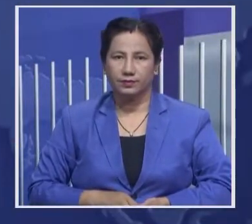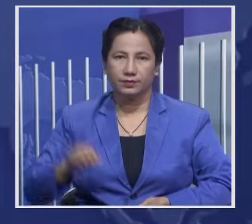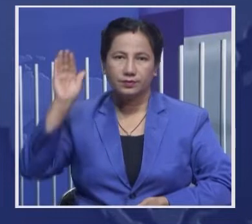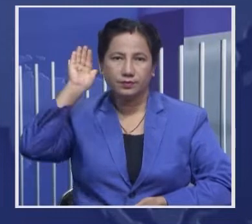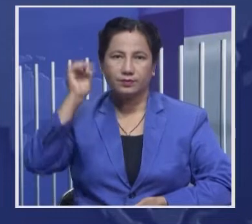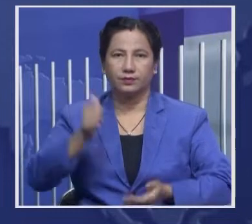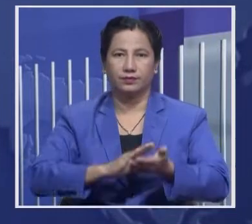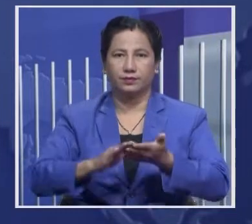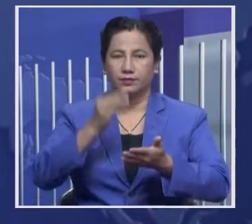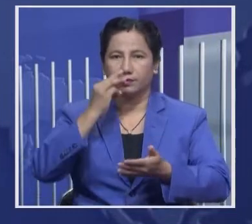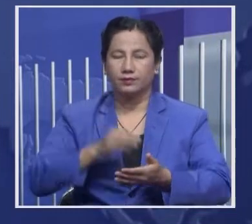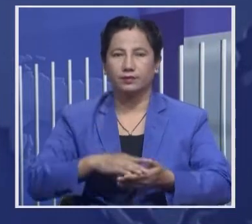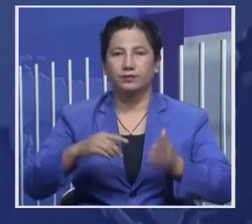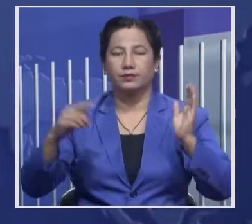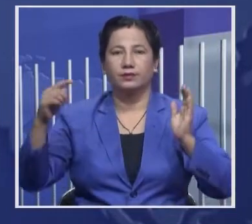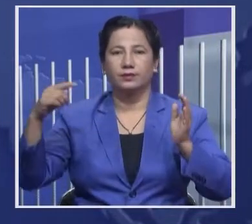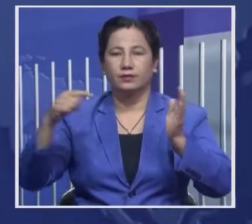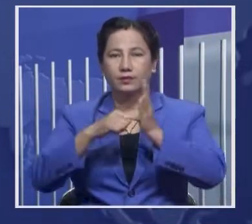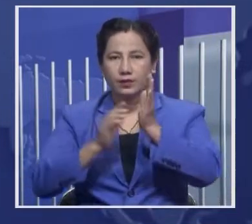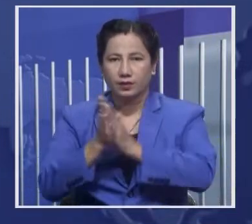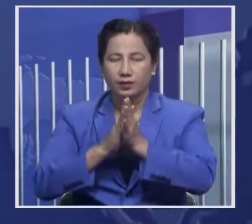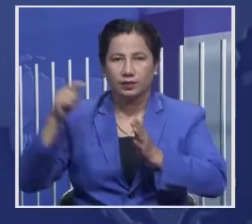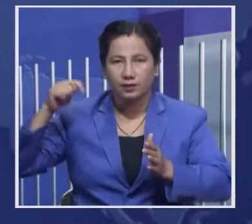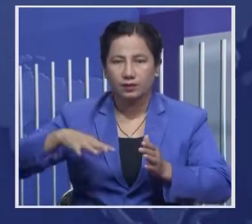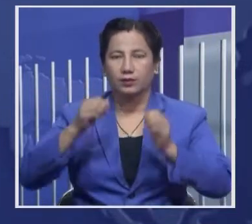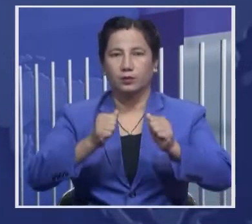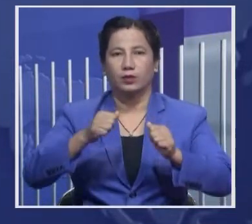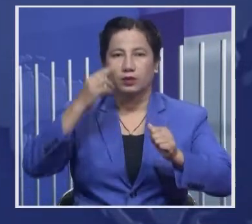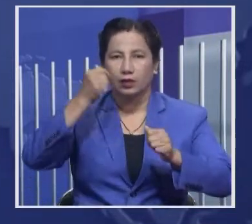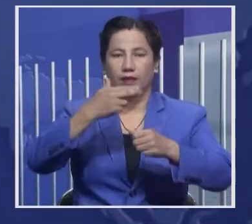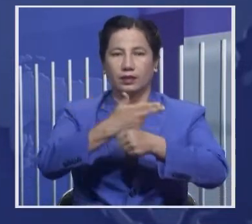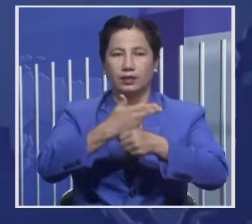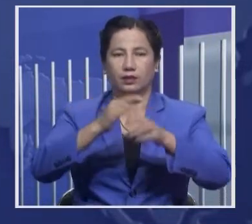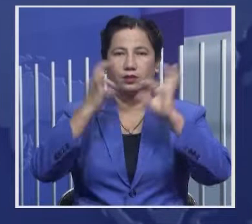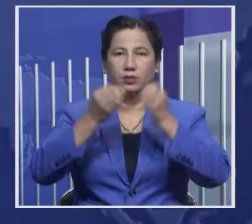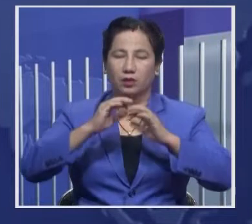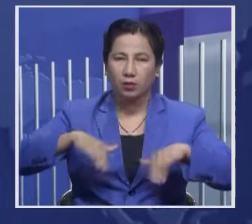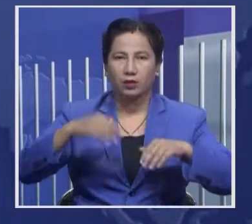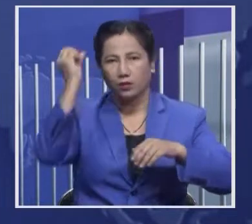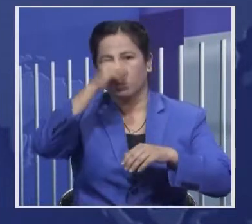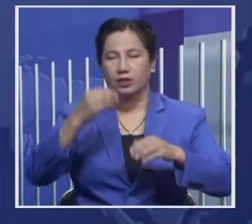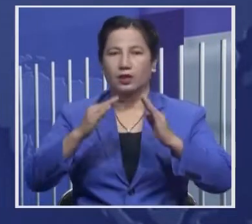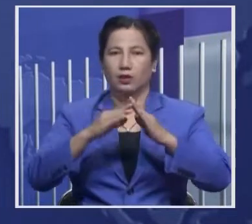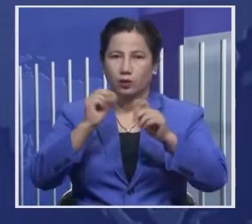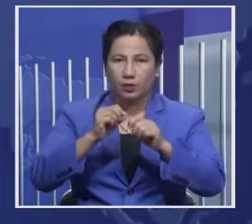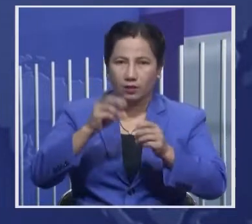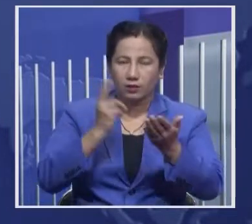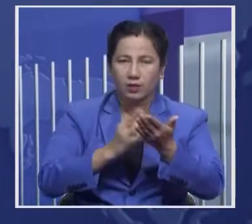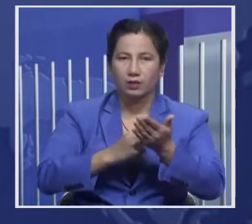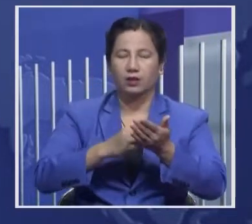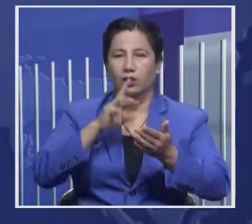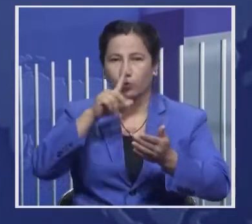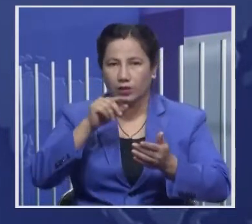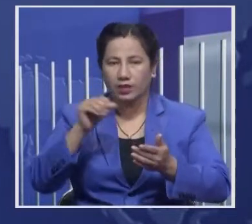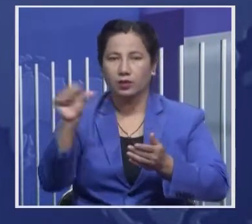समाचार अब विस्तारमा। कैलाली र कञ्चनपुरमा बसोबास गर्ने राणा थारू समुदायको छुट्टै पहिचान छ। घरको बनावट मात्र होइन, बोलीचाली